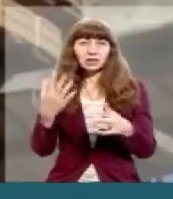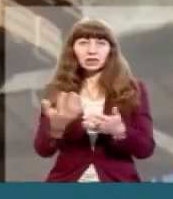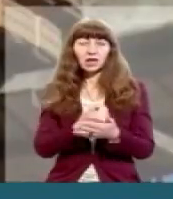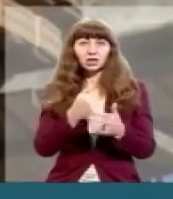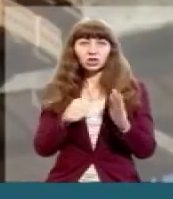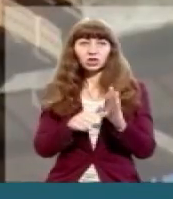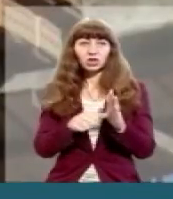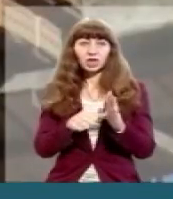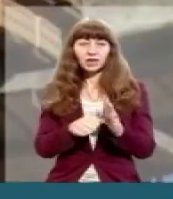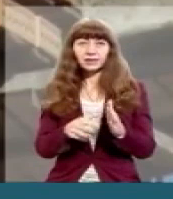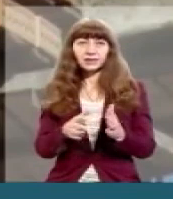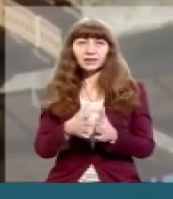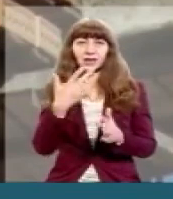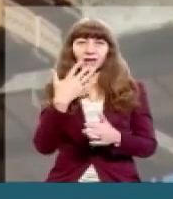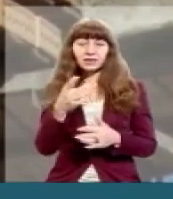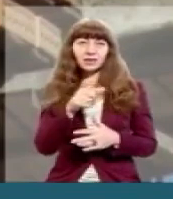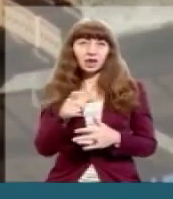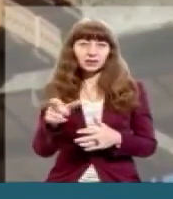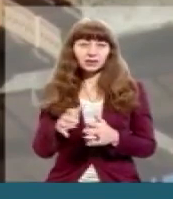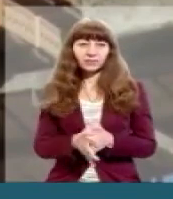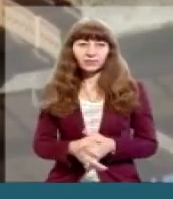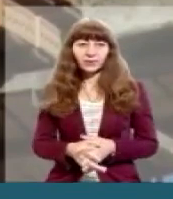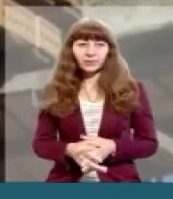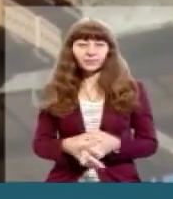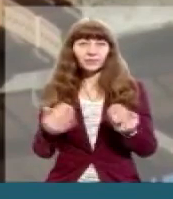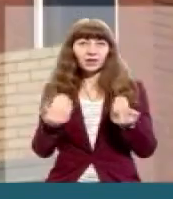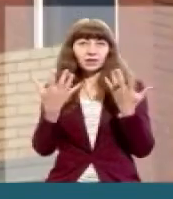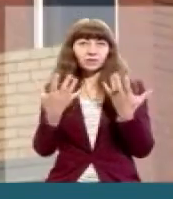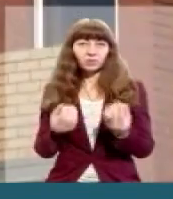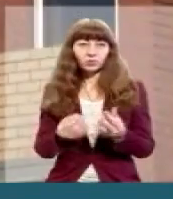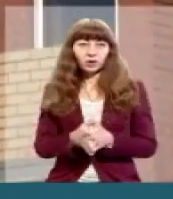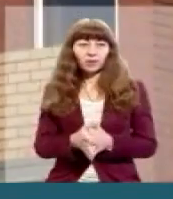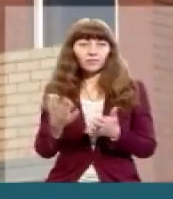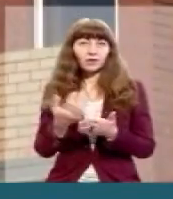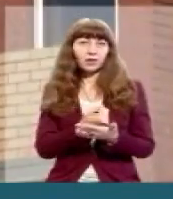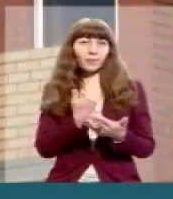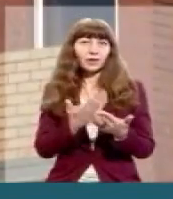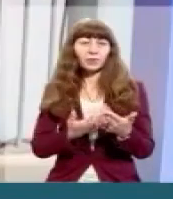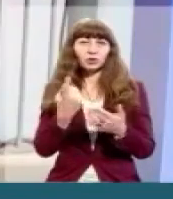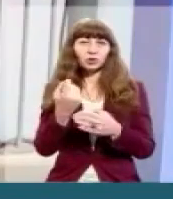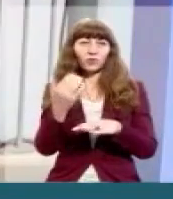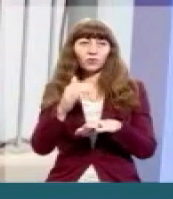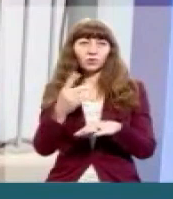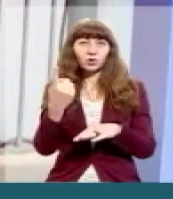кесіп өткен 6 шетелдікті анықтаған. Ал бүгінгі күні 160-қа жуық көші-қон заңнамасын бұзу фактілері анықталып отыр.